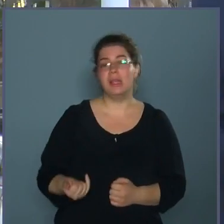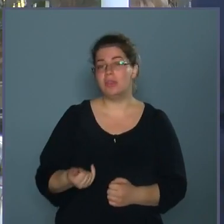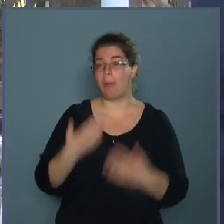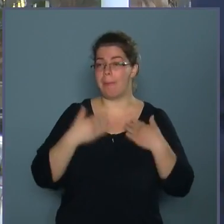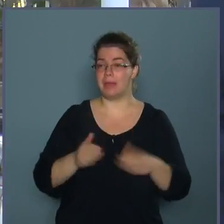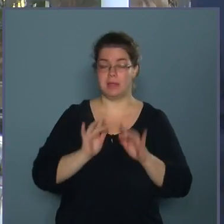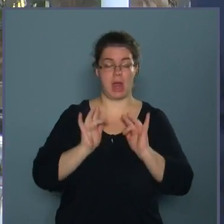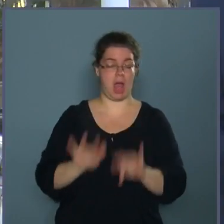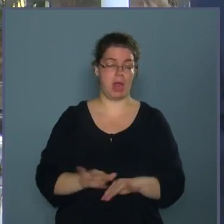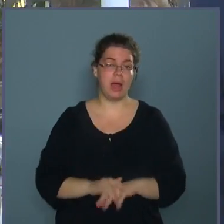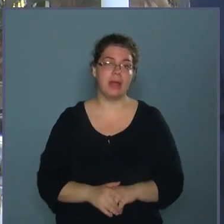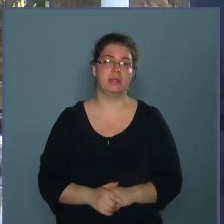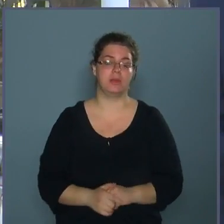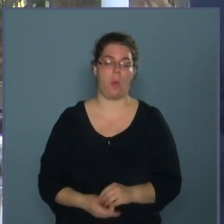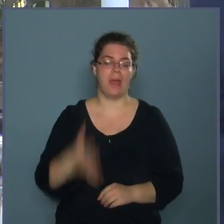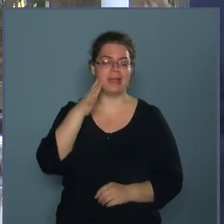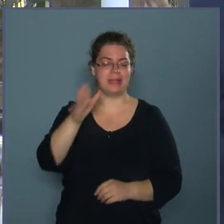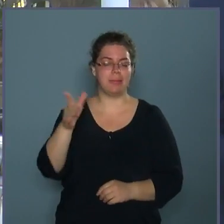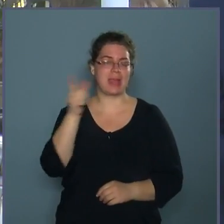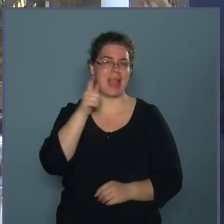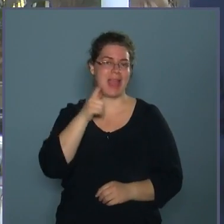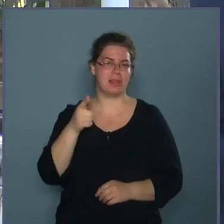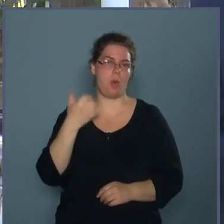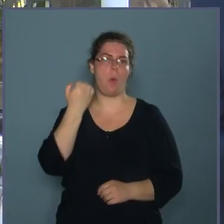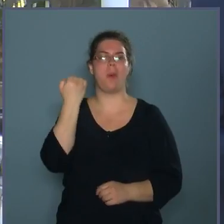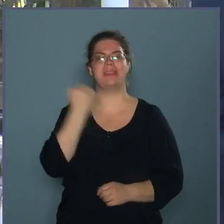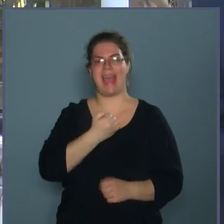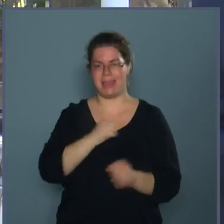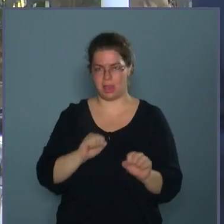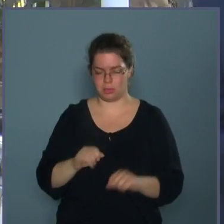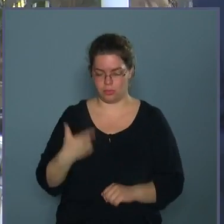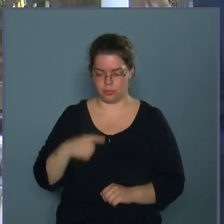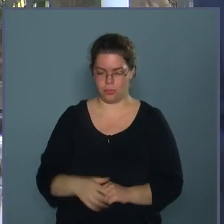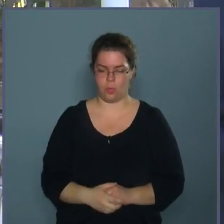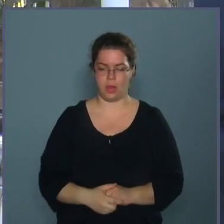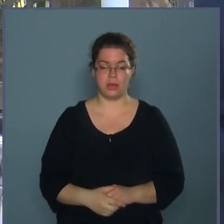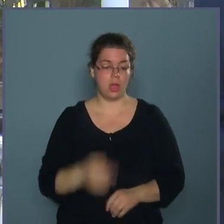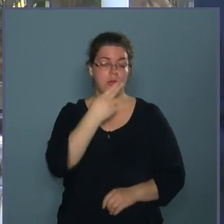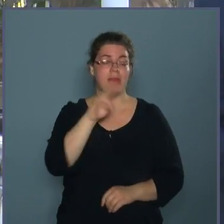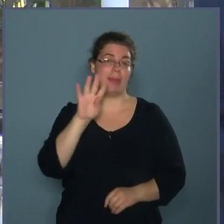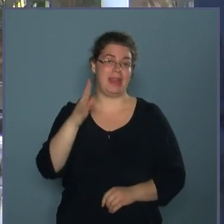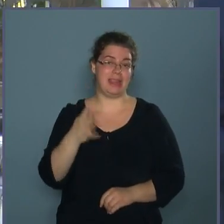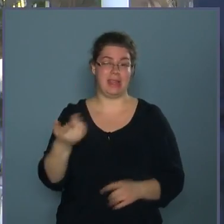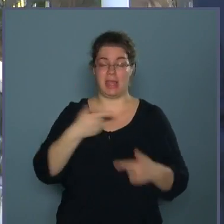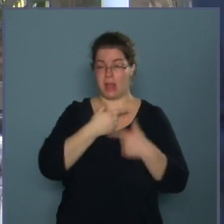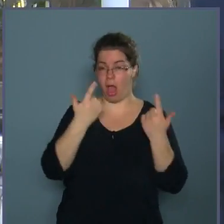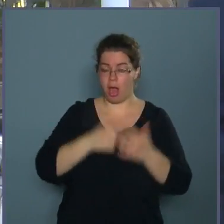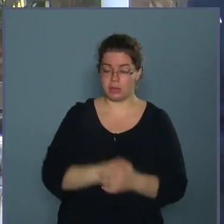körlet parancsnoka Klíbert László százados volt. November 4-én hajnalban tisztek és